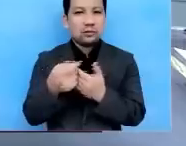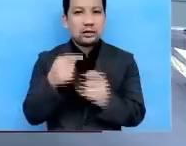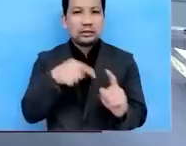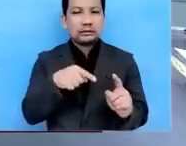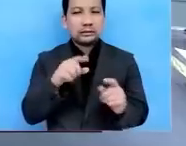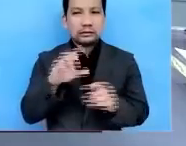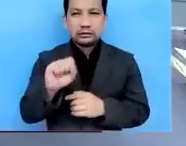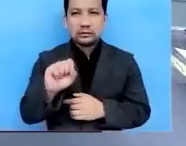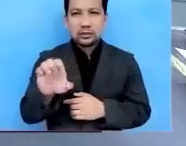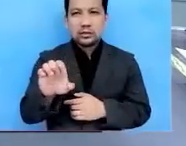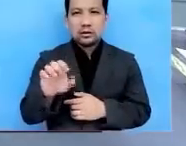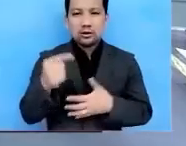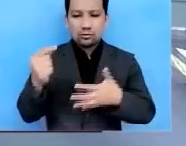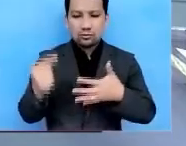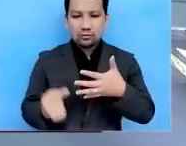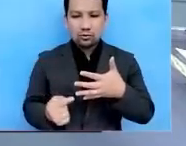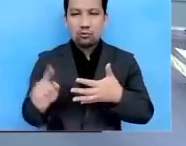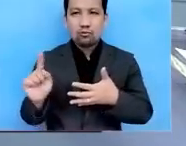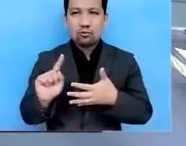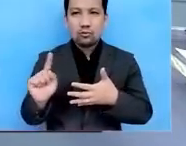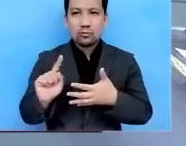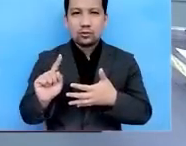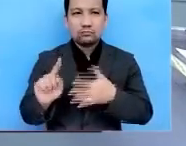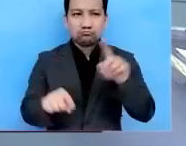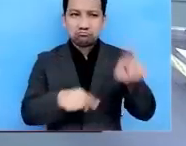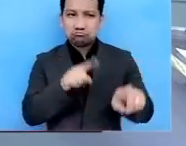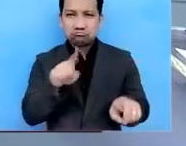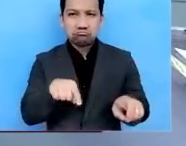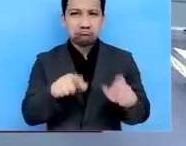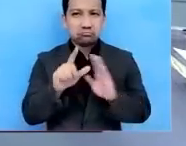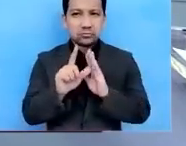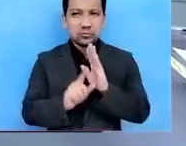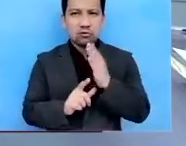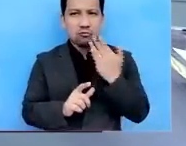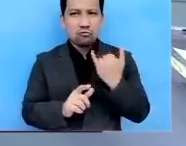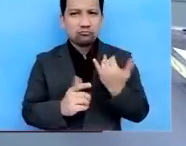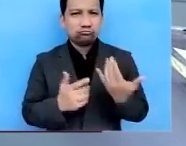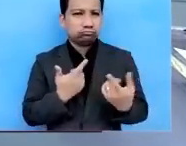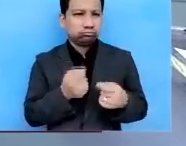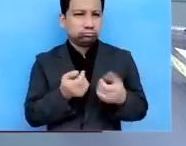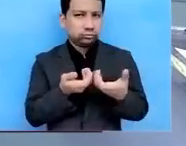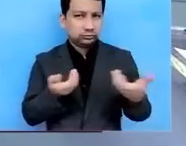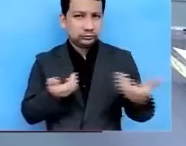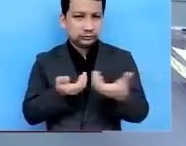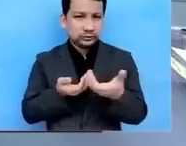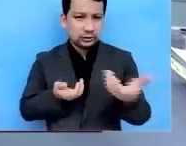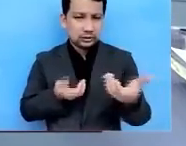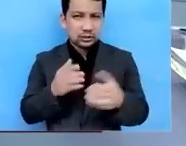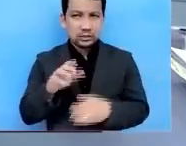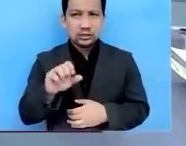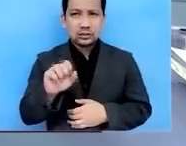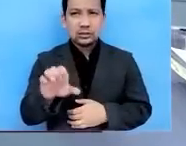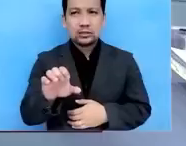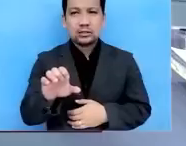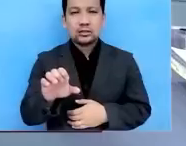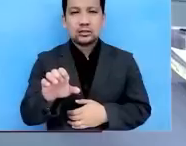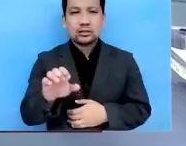ang mga kasong ito? At tanong ng mga abogado ni Dilima, bakit pinaghiwa-hiwalay pa ang mga kasong ito? Sa criminal case